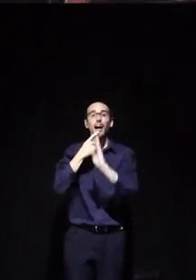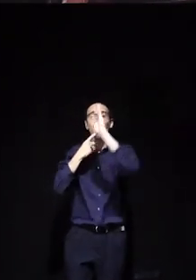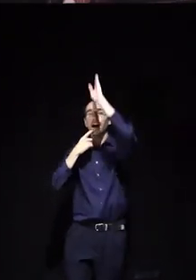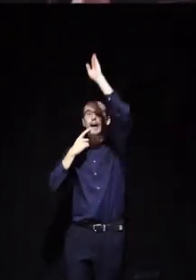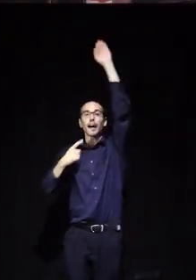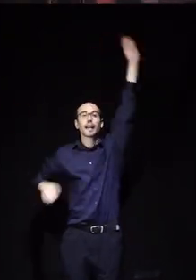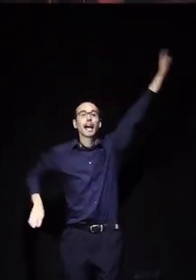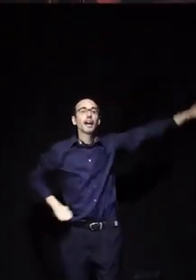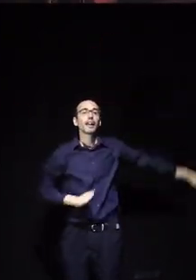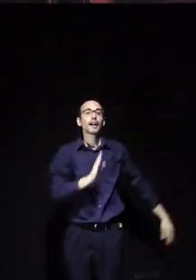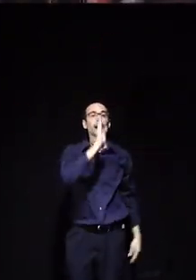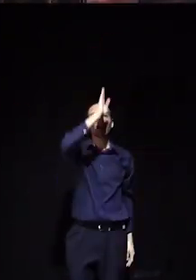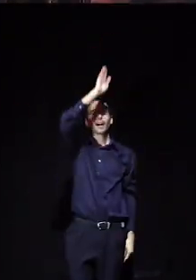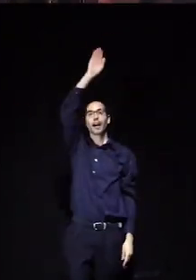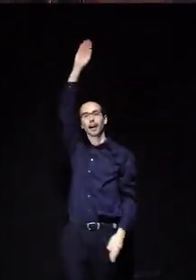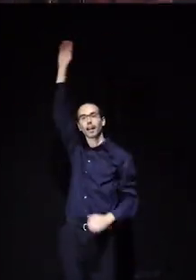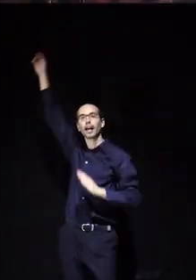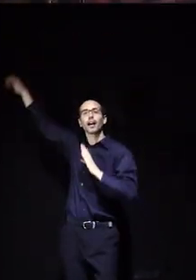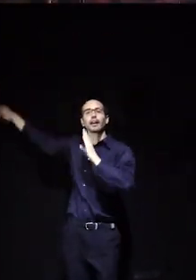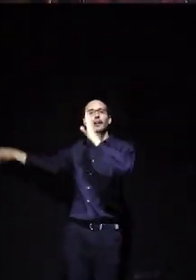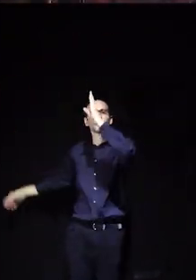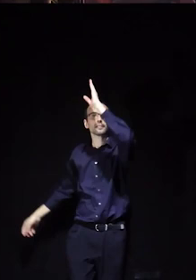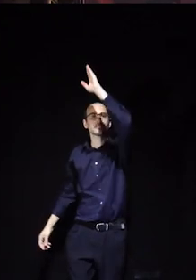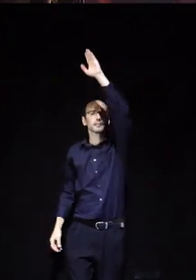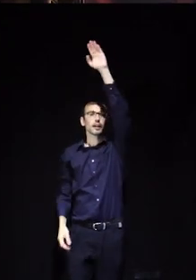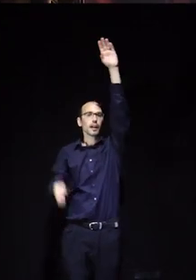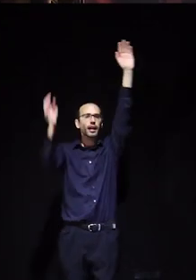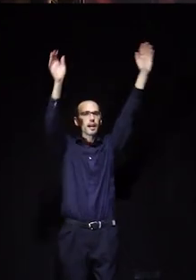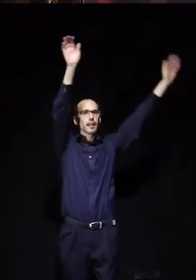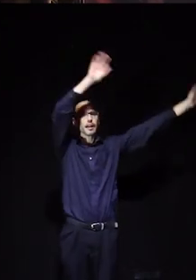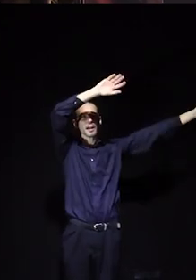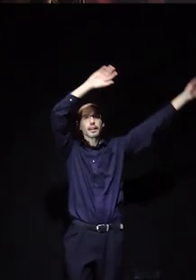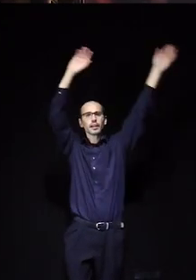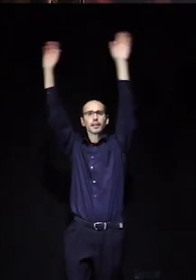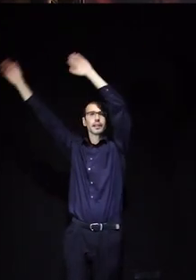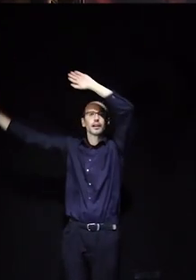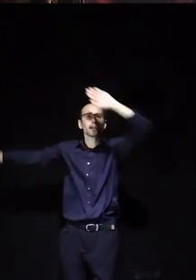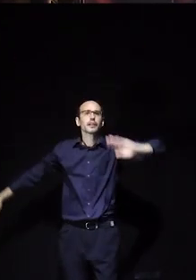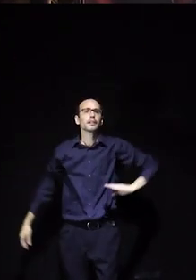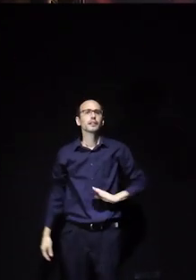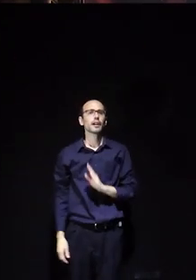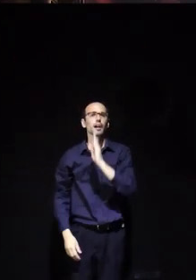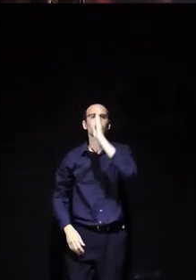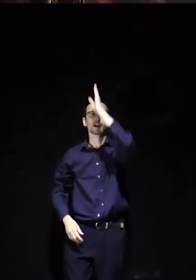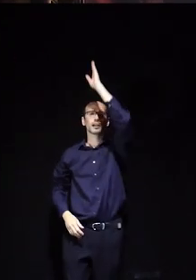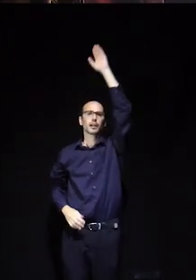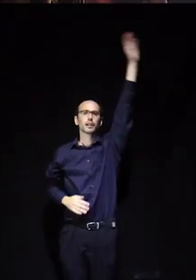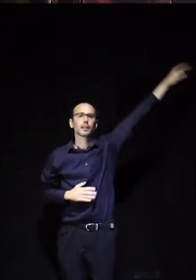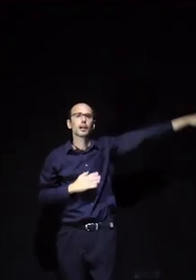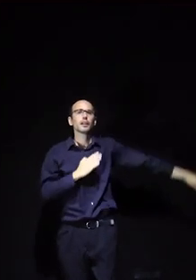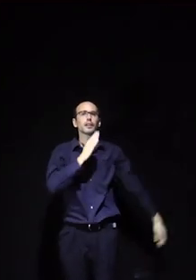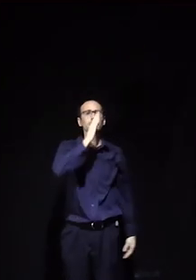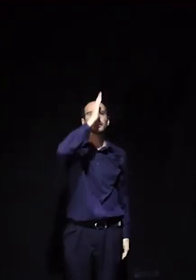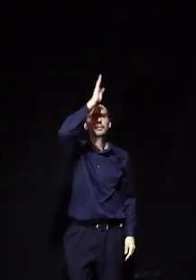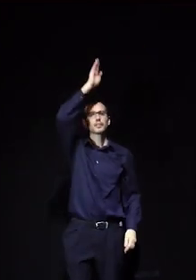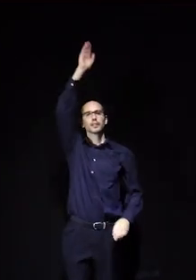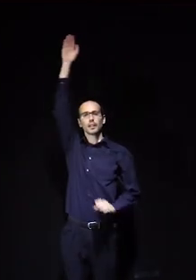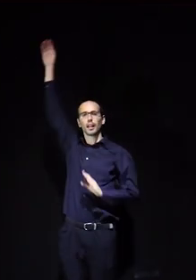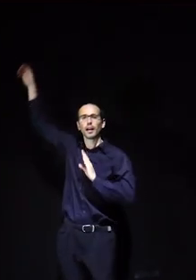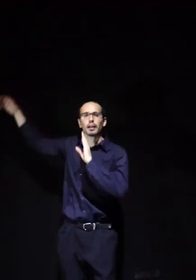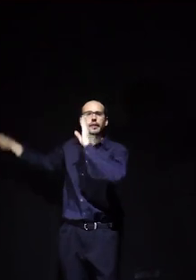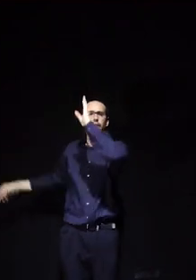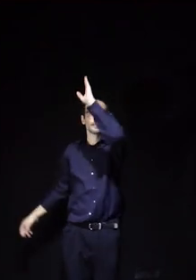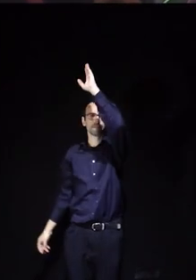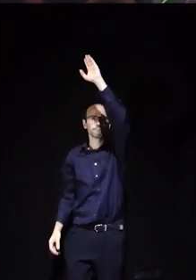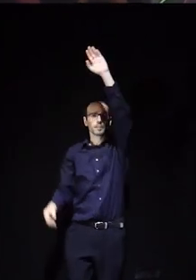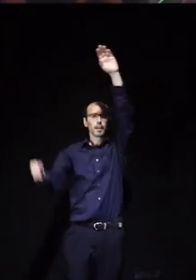La la la la la la la la la la la la